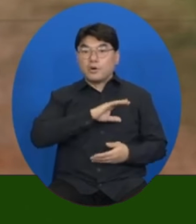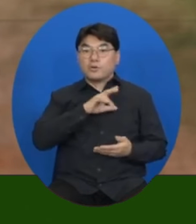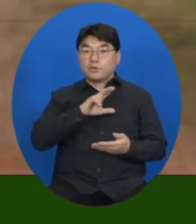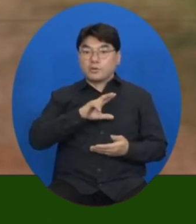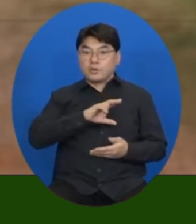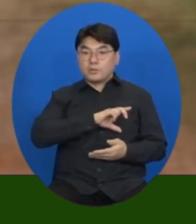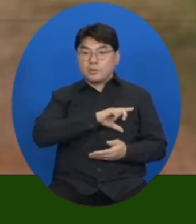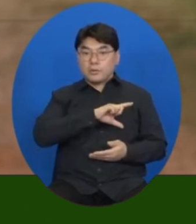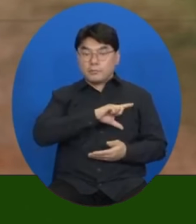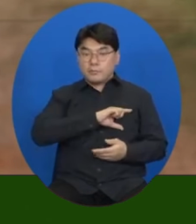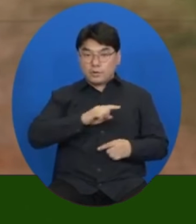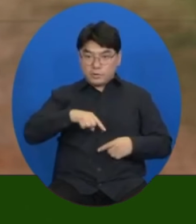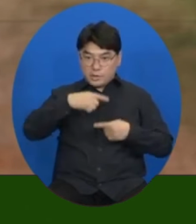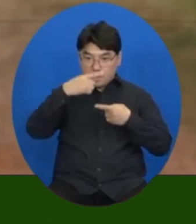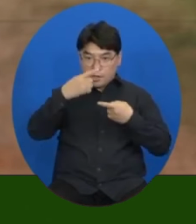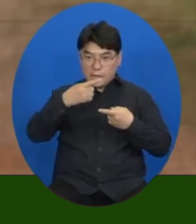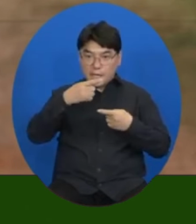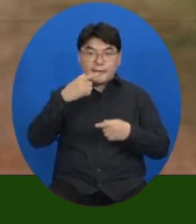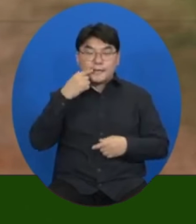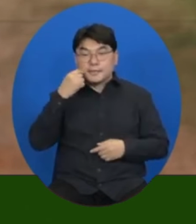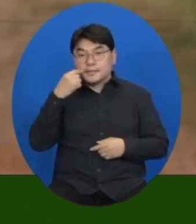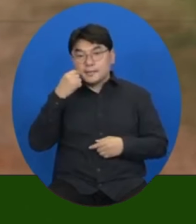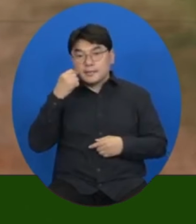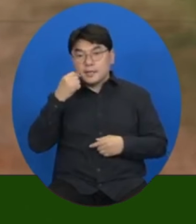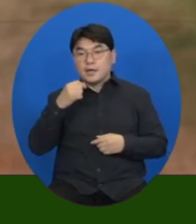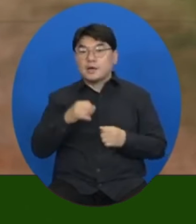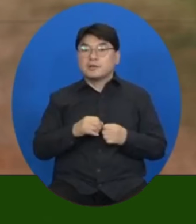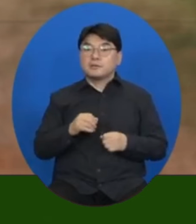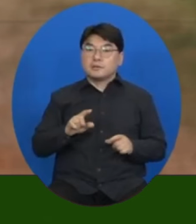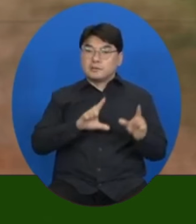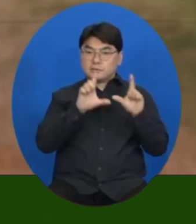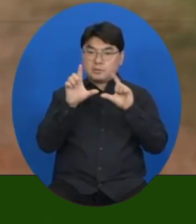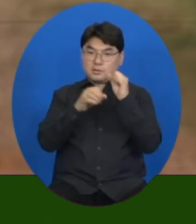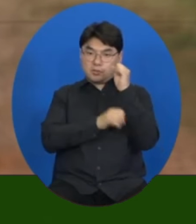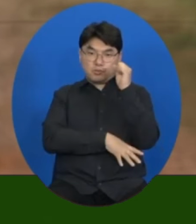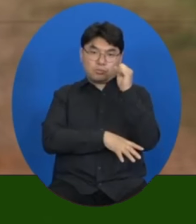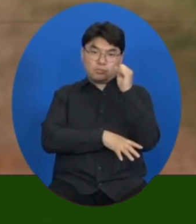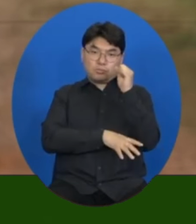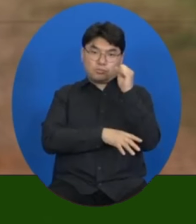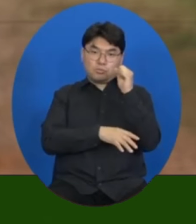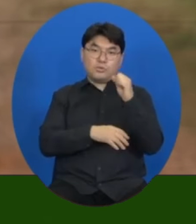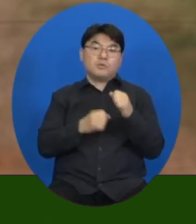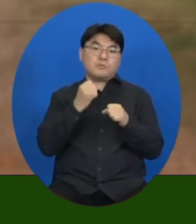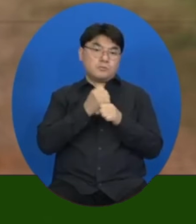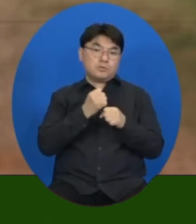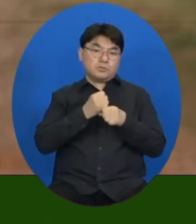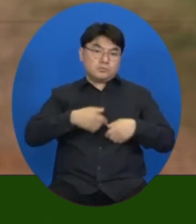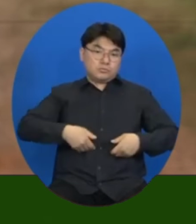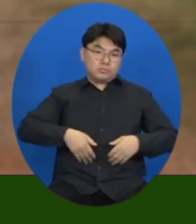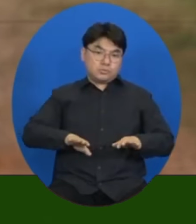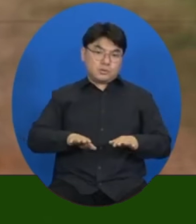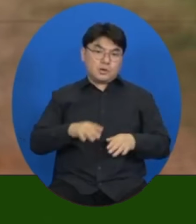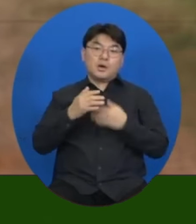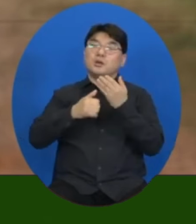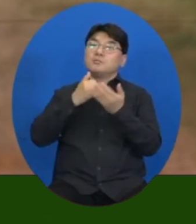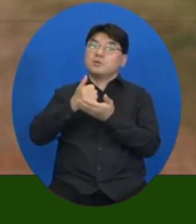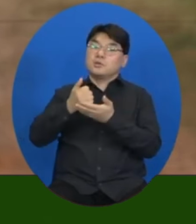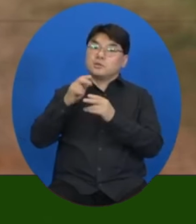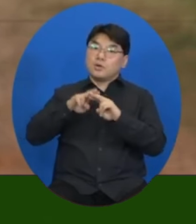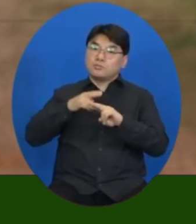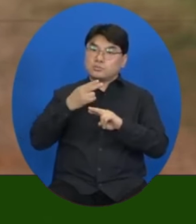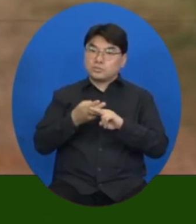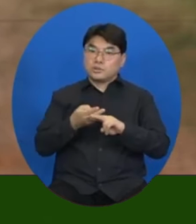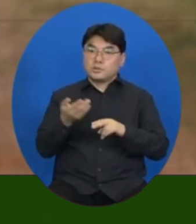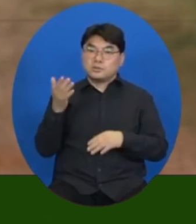어떤 권력을 내 인생의 기반으로 삼을 수는 없어요 그거는 하나님께서 주시면 주시는 것이지만 그것이